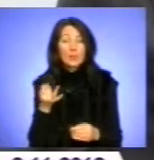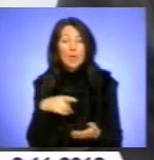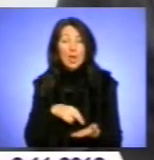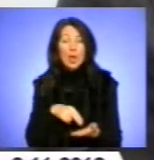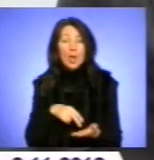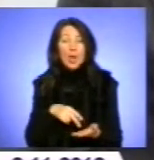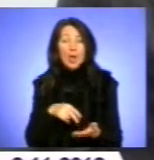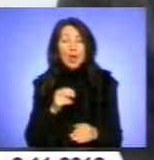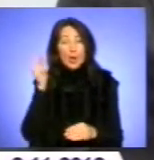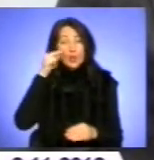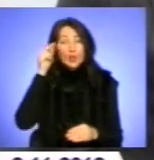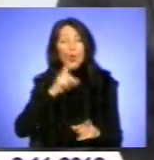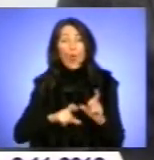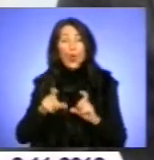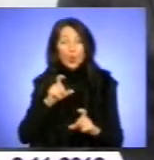пройшов курси